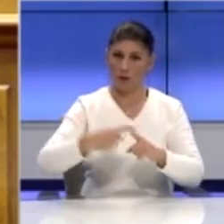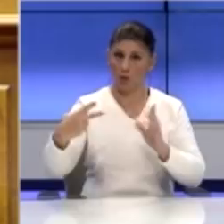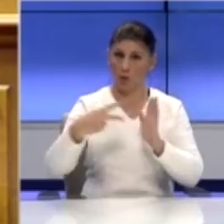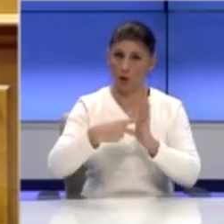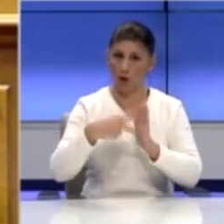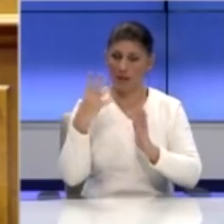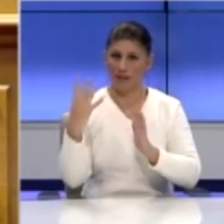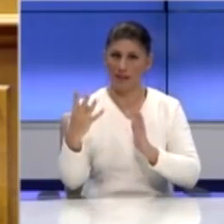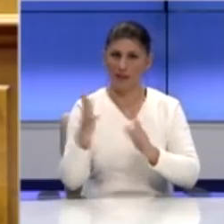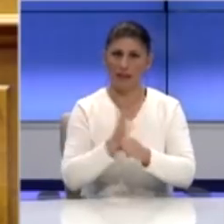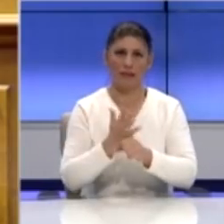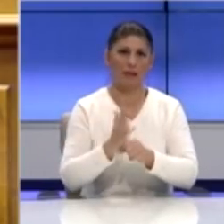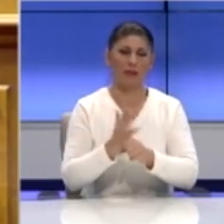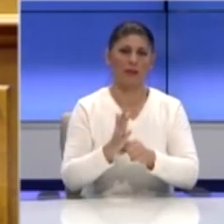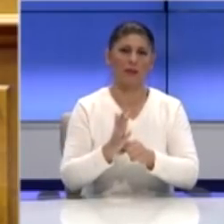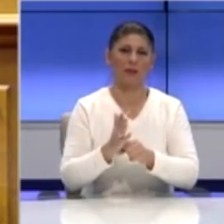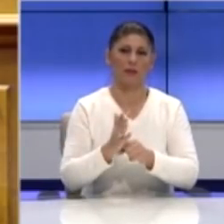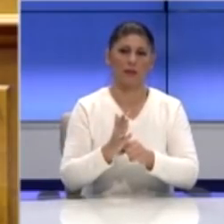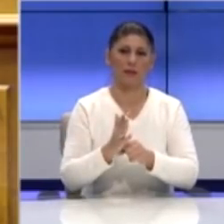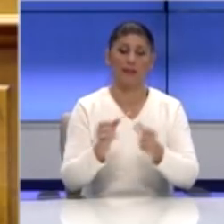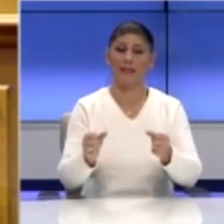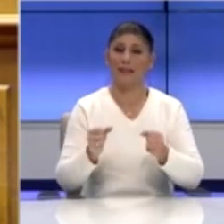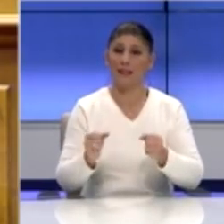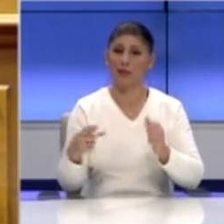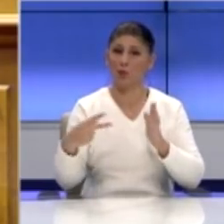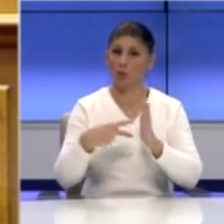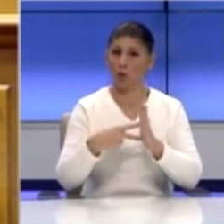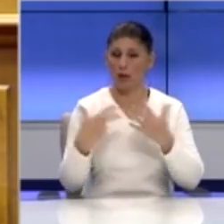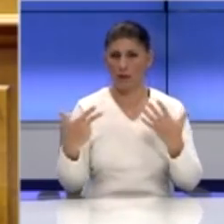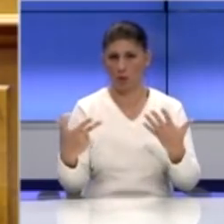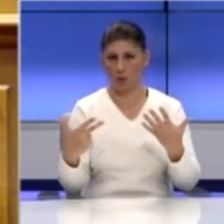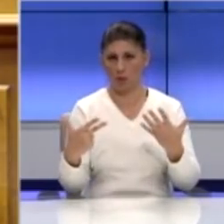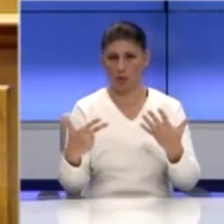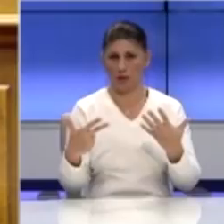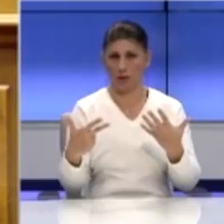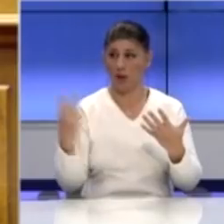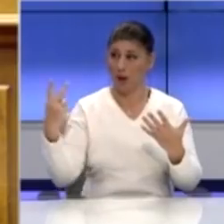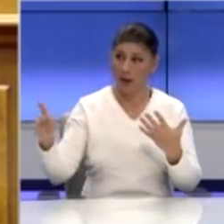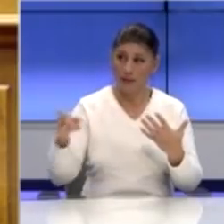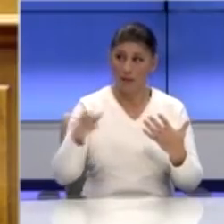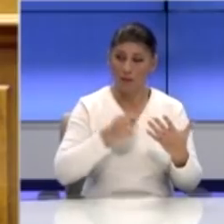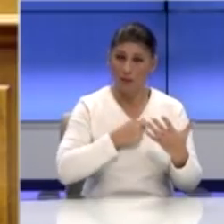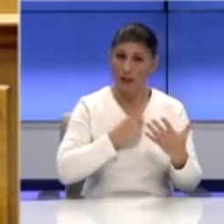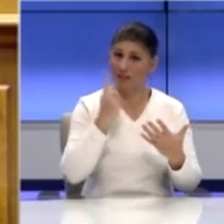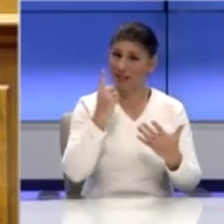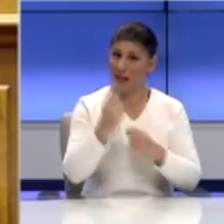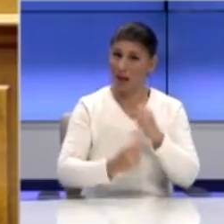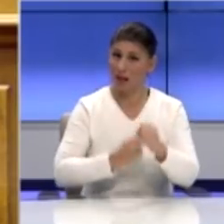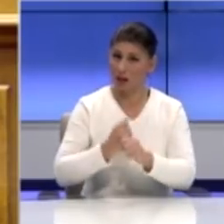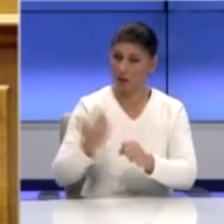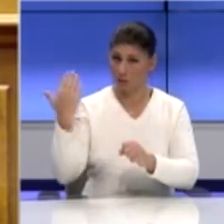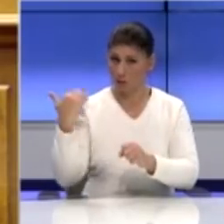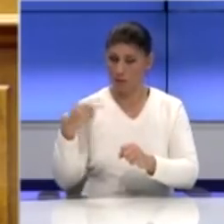2004 θρηματίστηκαν στην κρίση του 2008. οι δικές σας εκτιμήσεις ένα χρόνο